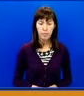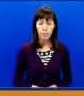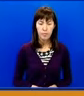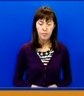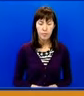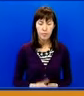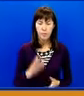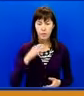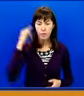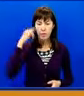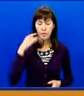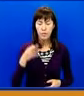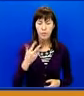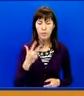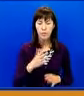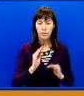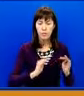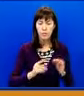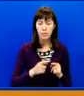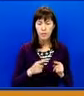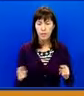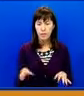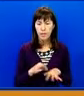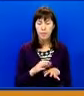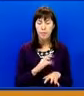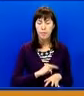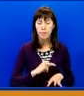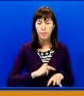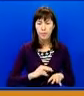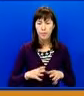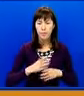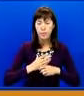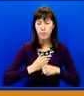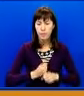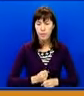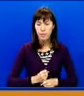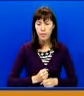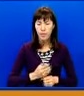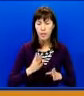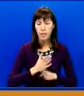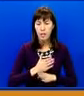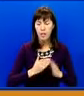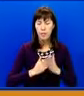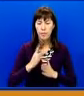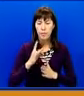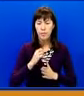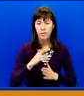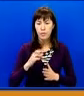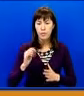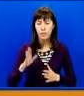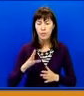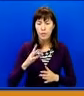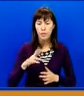южной части города на одной из трех системных линий были проведены работы по опрессовке труб отопления, то есть от верхнего рынка и до домов по